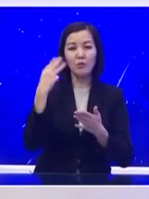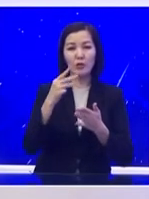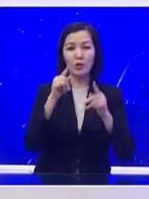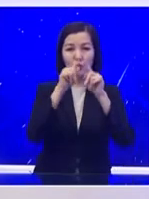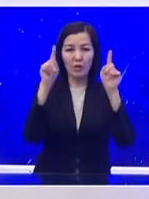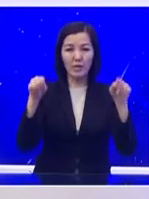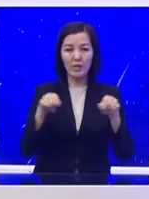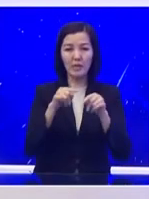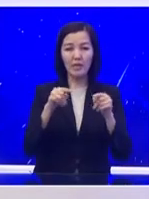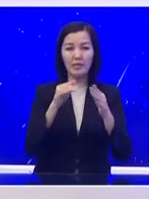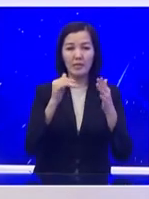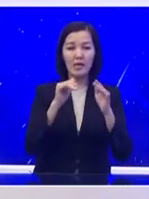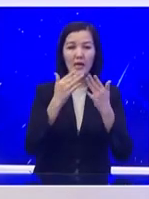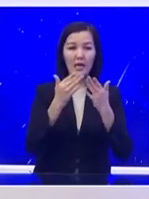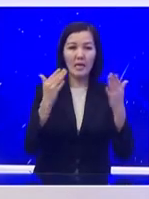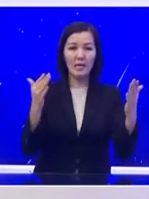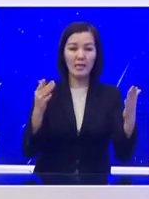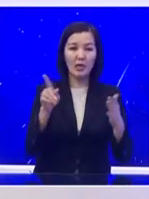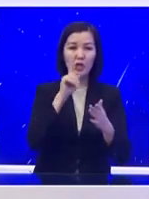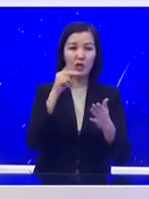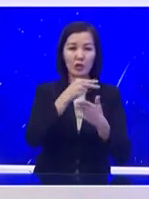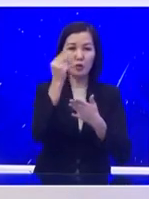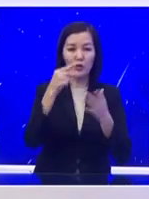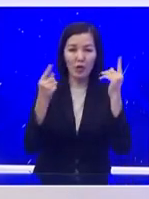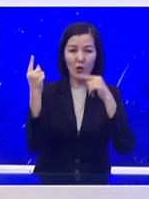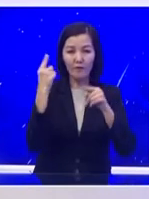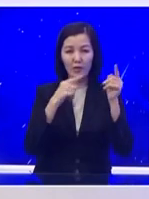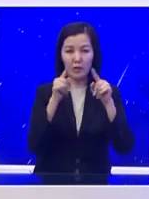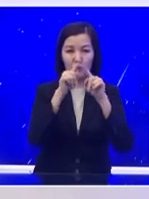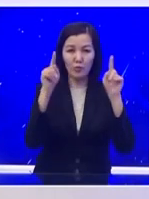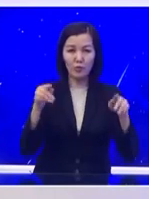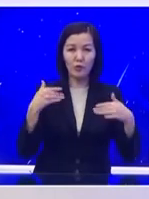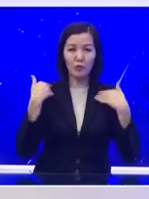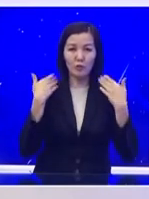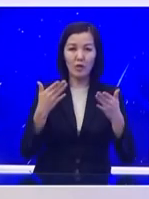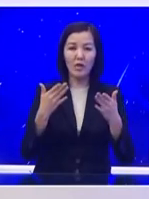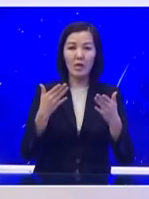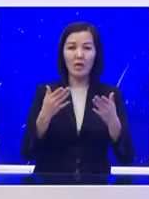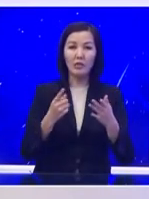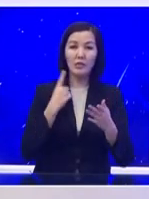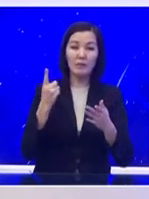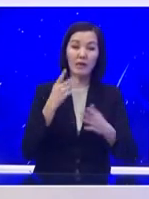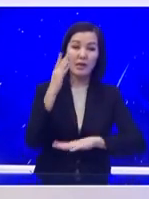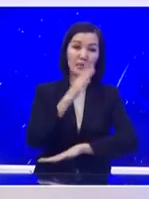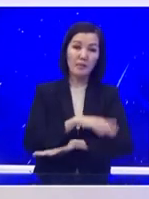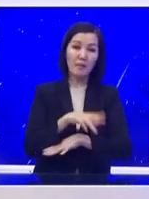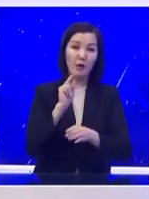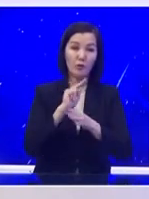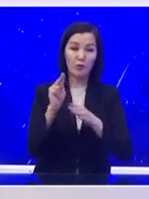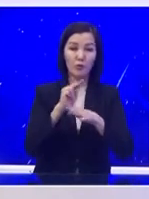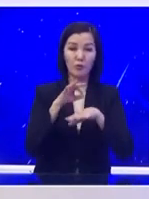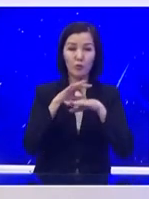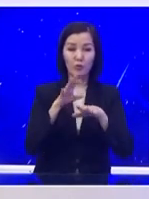30-ға жуық картинасы ілінді. Жас суретшілер авторлық туындыларын ұсынып қана қоймай, жиналғандарға шеберлік сағатын